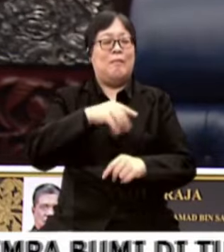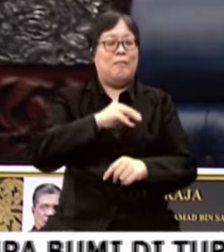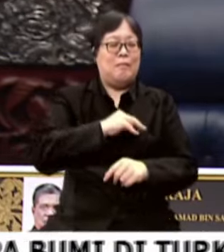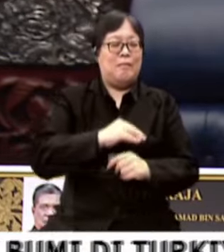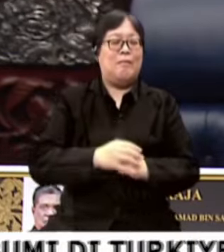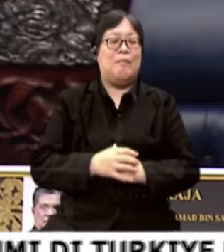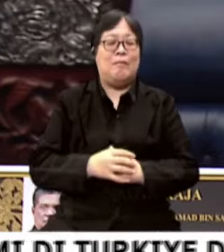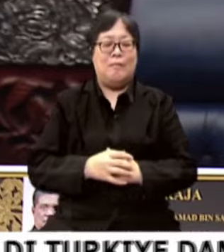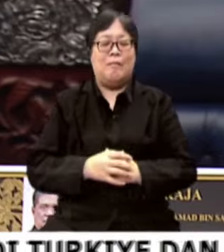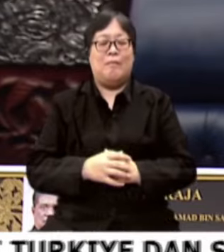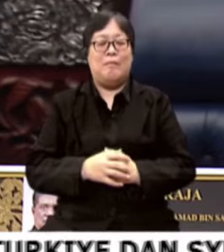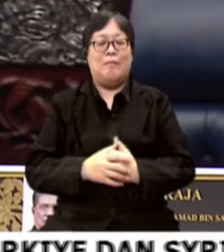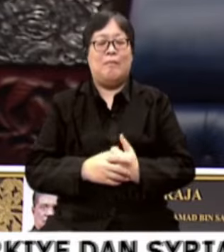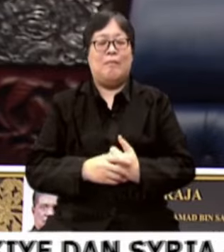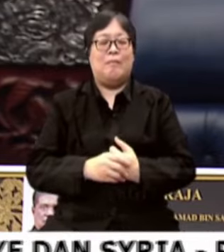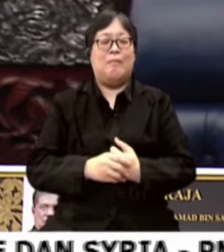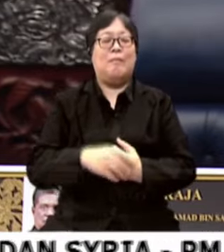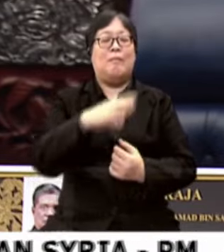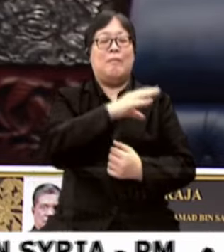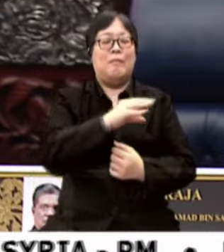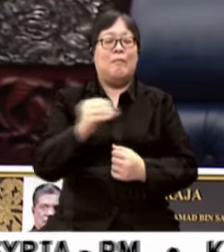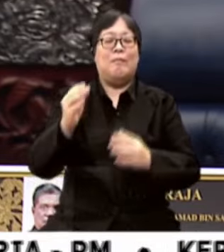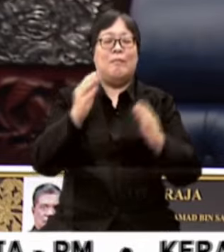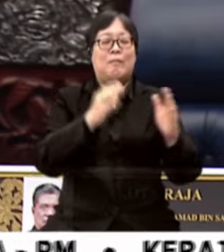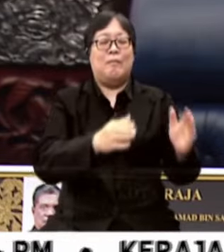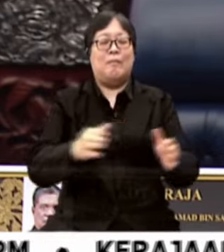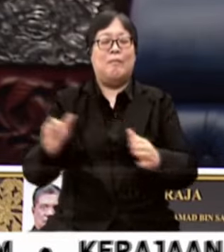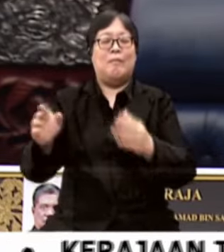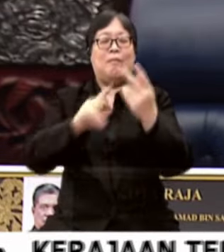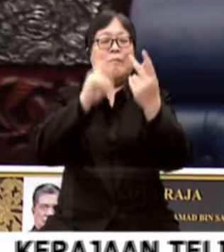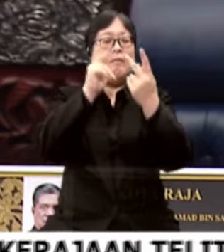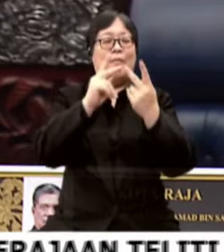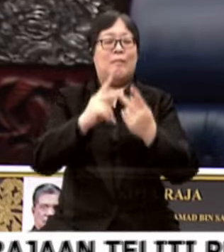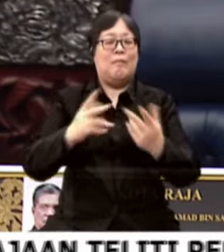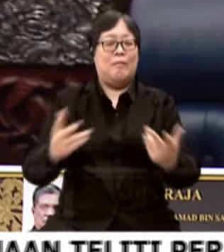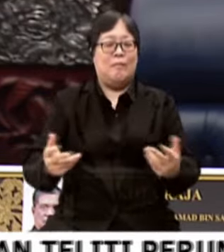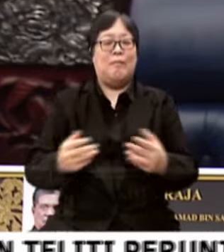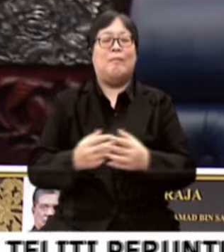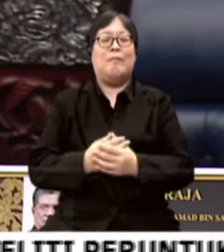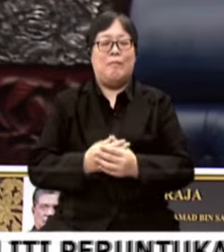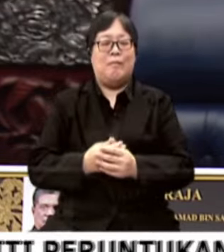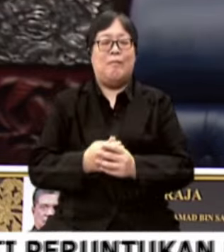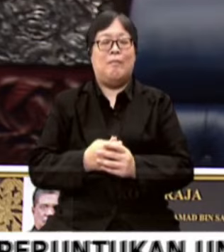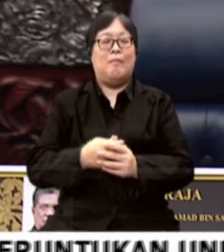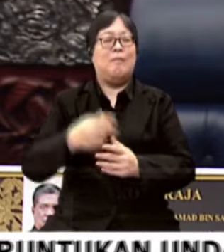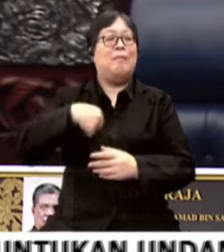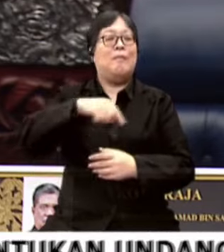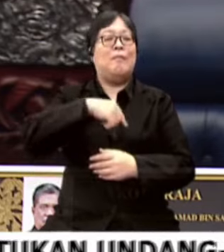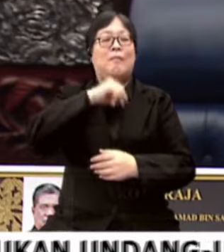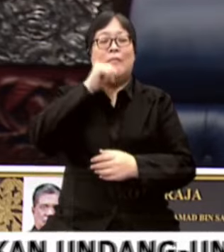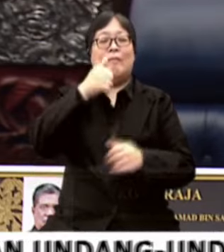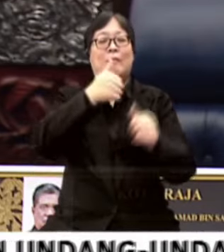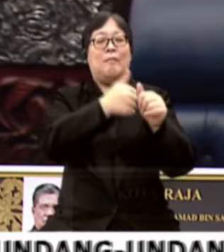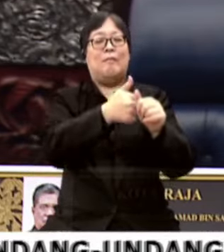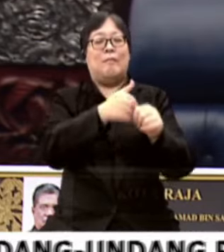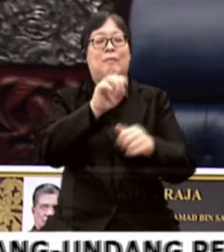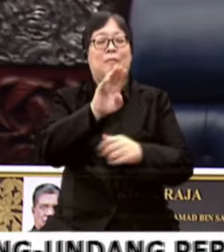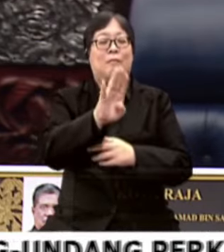eee rancangan yang idealnya ialah supaya kita tidak merujuk kepada